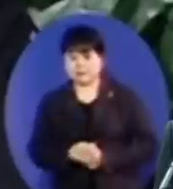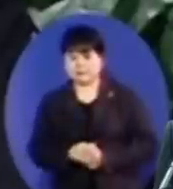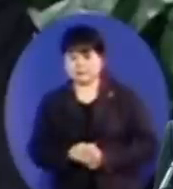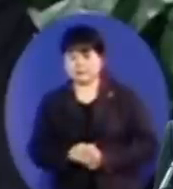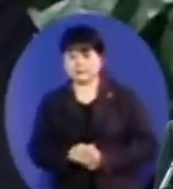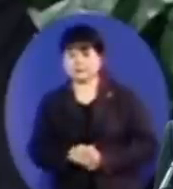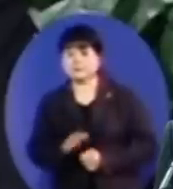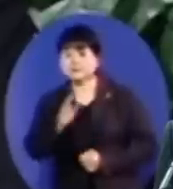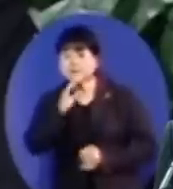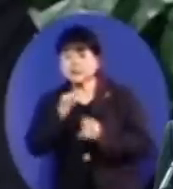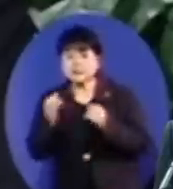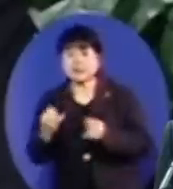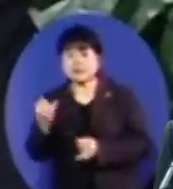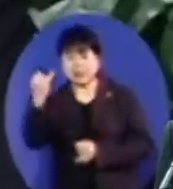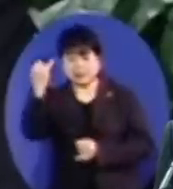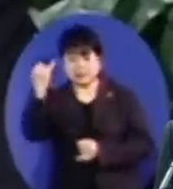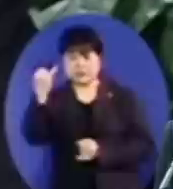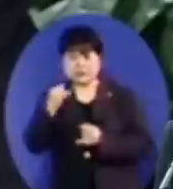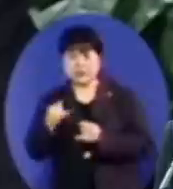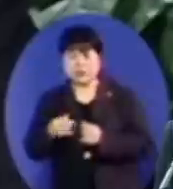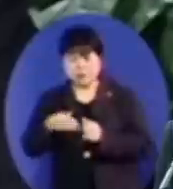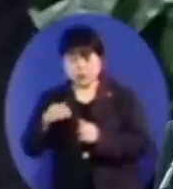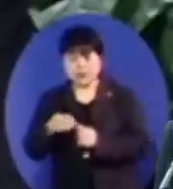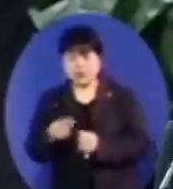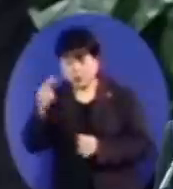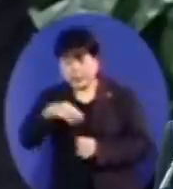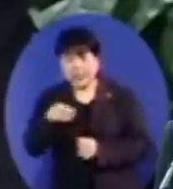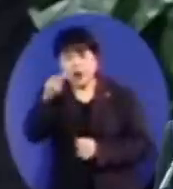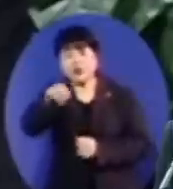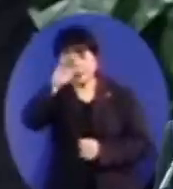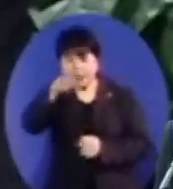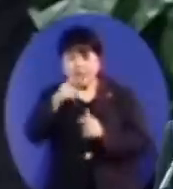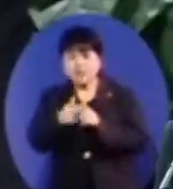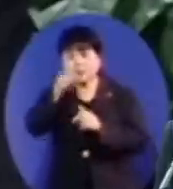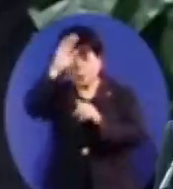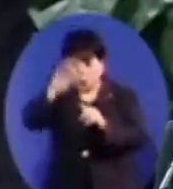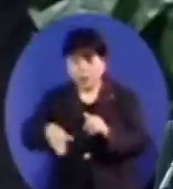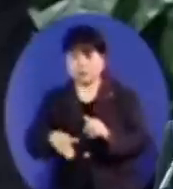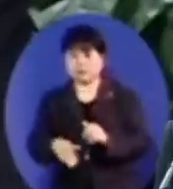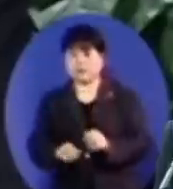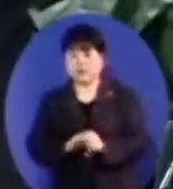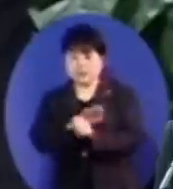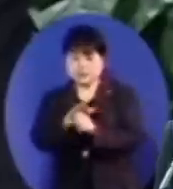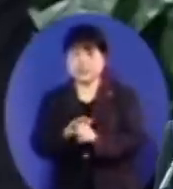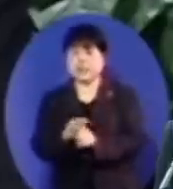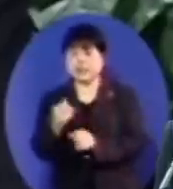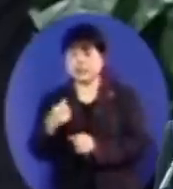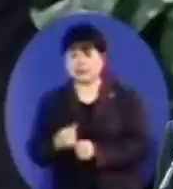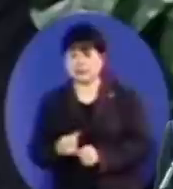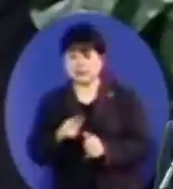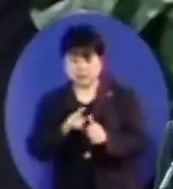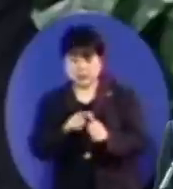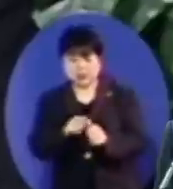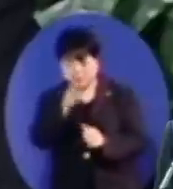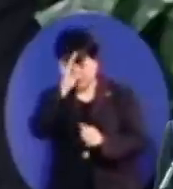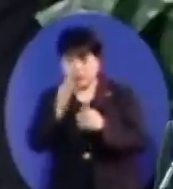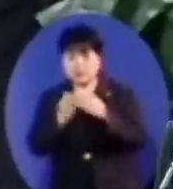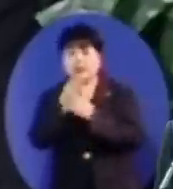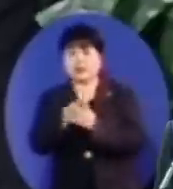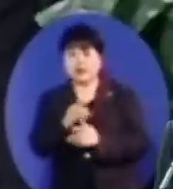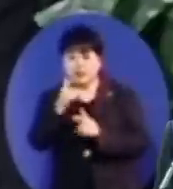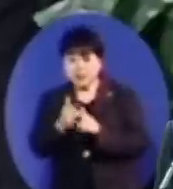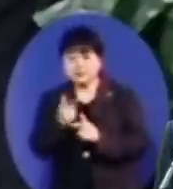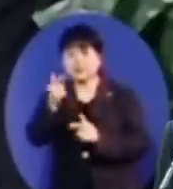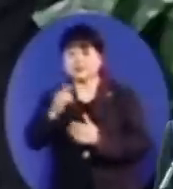마르다가 빨리 사람을 보내서 요단강 저 건너편에 예수님께 가서 당신이 사랑하는 자가 병들었나이다 하니까